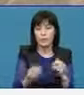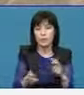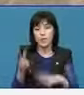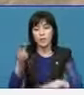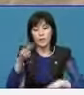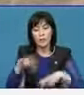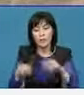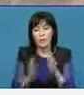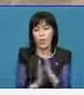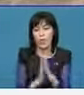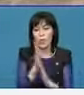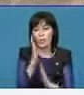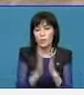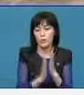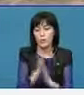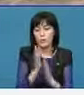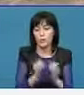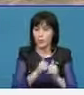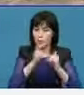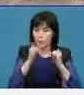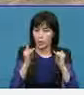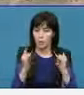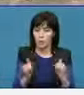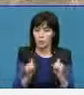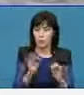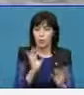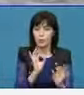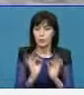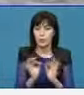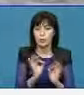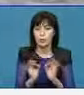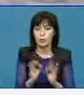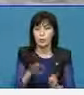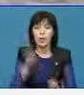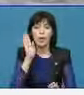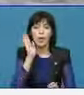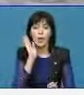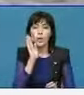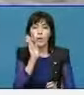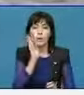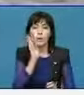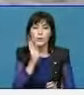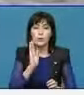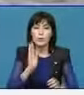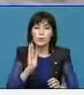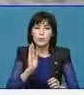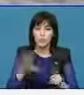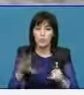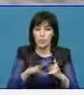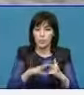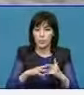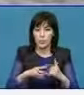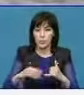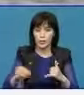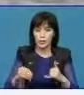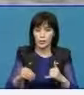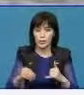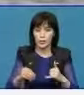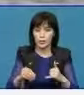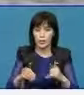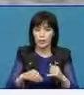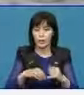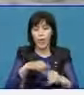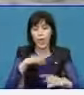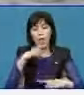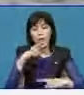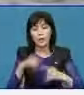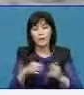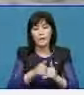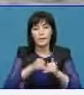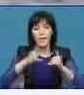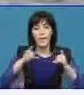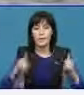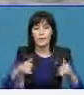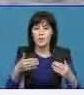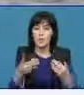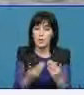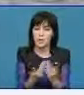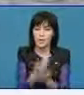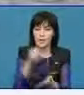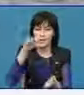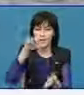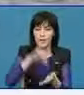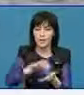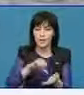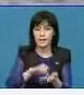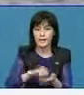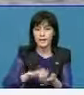өсіміне, өнімнің артуына оң әсер береді. Суармалы жерлердің тиімділігін арттыру мақсатында ылғал сақтау технологиясын ендіруде